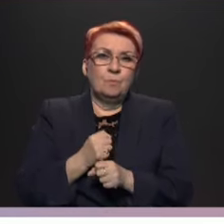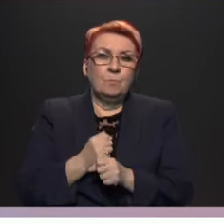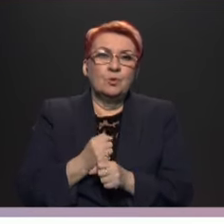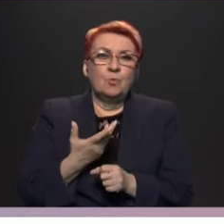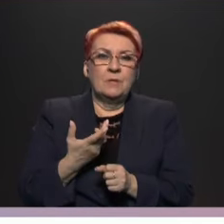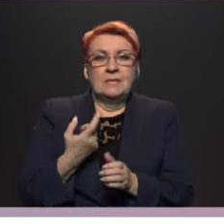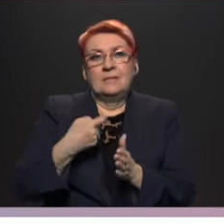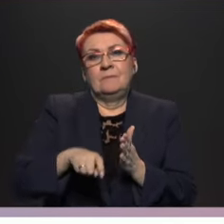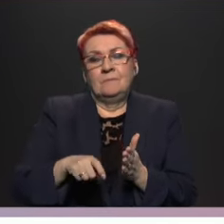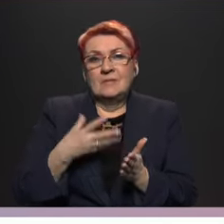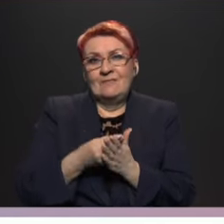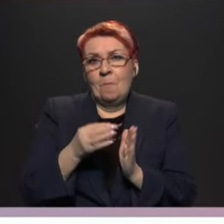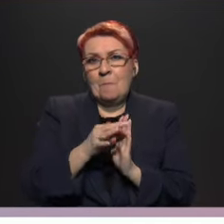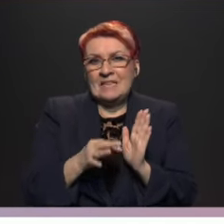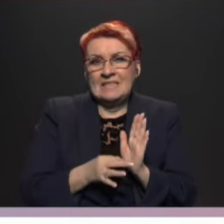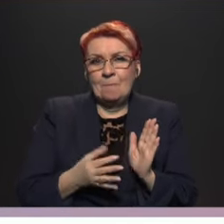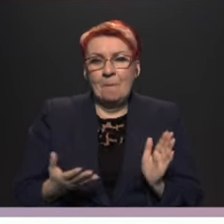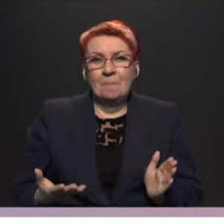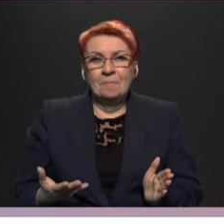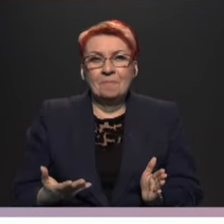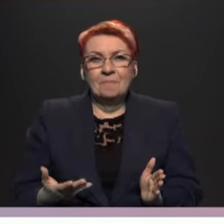своими принципами.